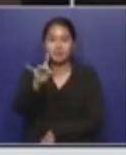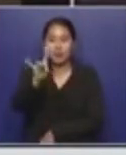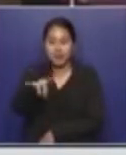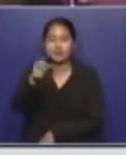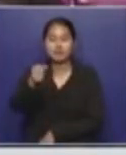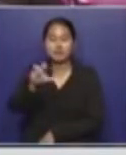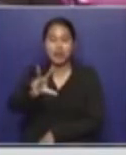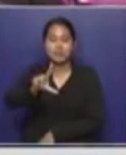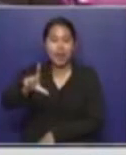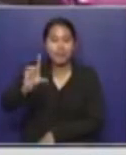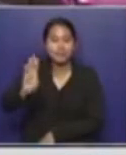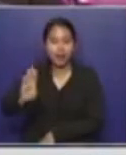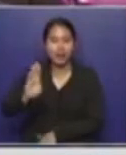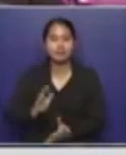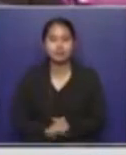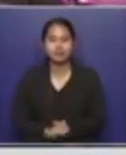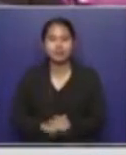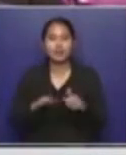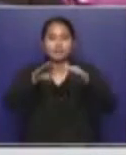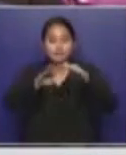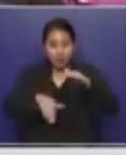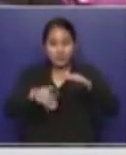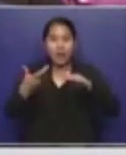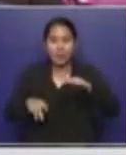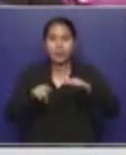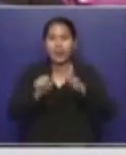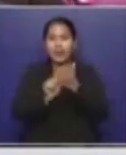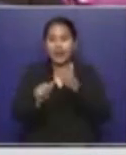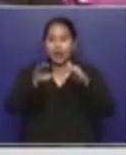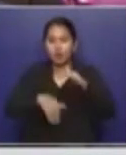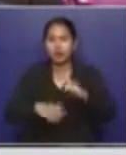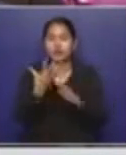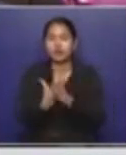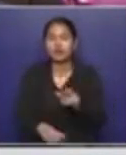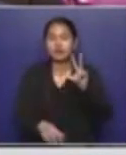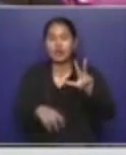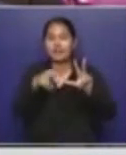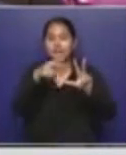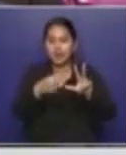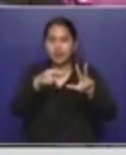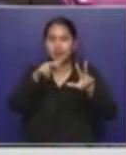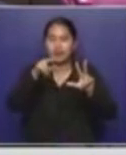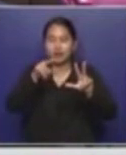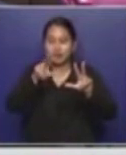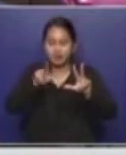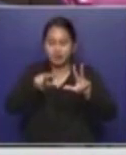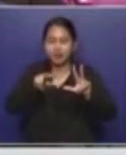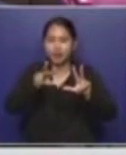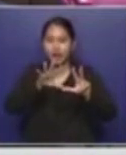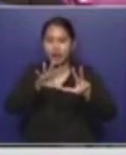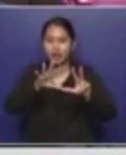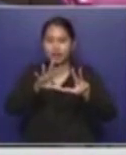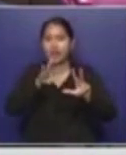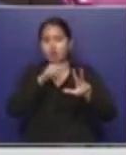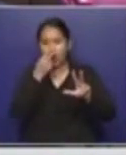328,013 ล้านบาทแต่ก็มีการปรับลดไปแล้วนะครับปรับลดไป 13,052 ล้านบาทถ้าเรามองตัวเลขว่า 10,000